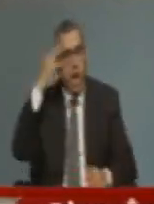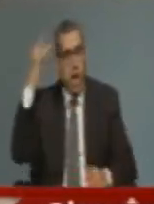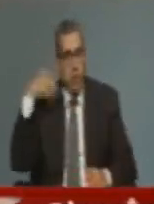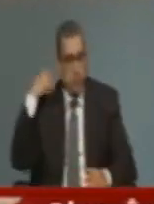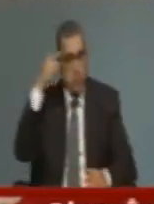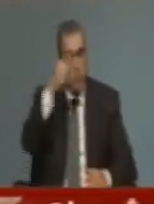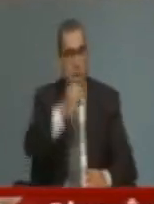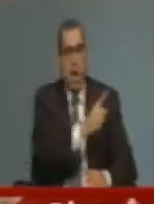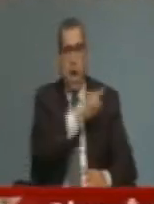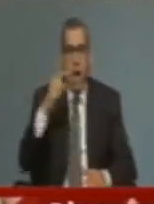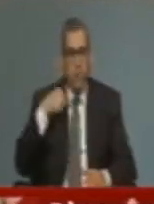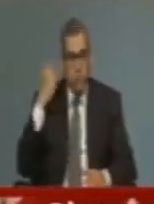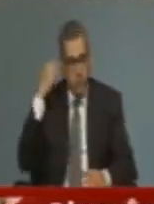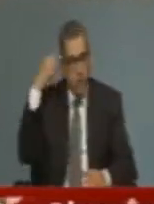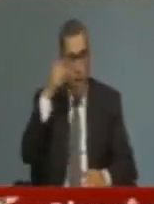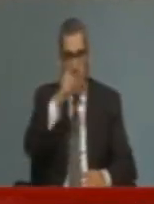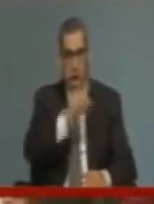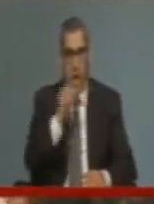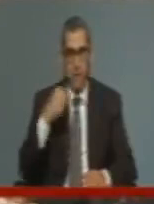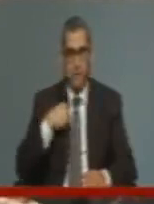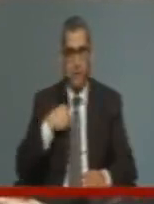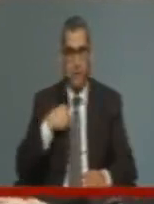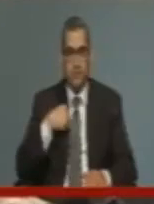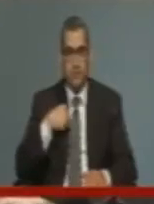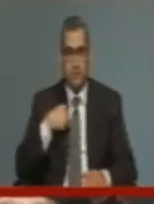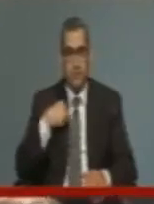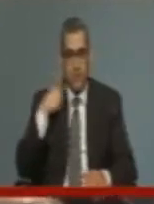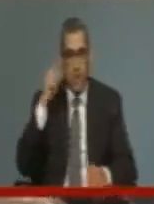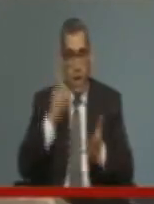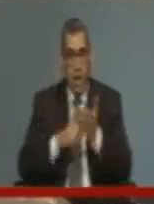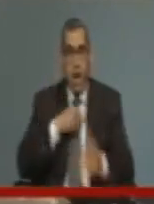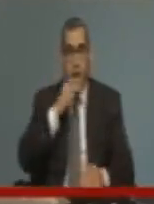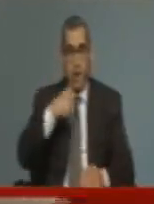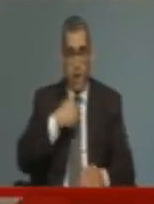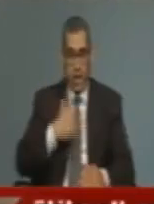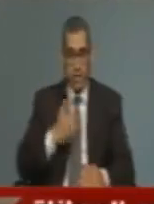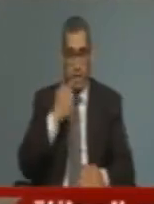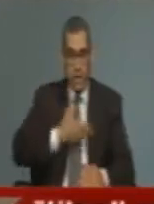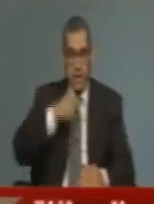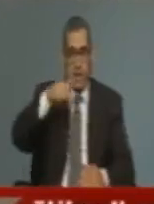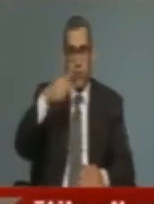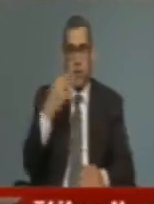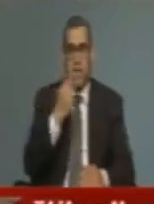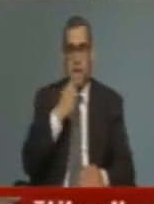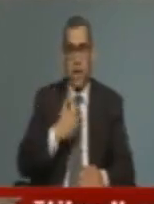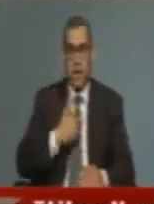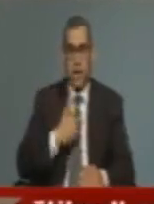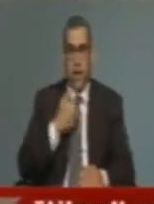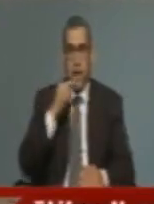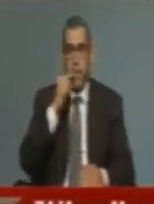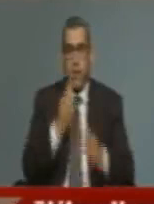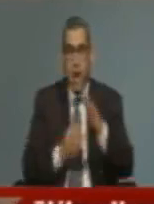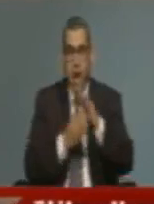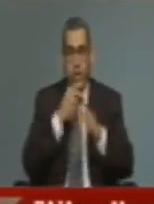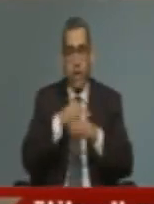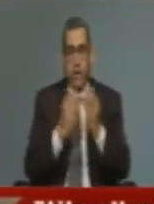ان احنا نحلمه في يوم من الايام. انا لو هتكلم عن نفسي انا عندي 36 سنه ما شاء الله بكريوس تجارة. عمري